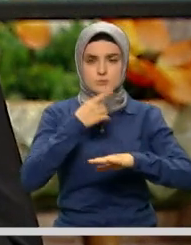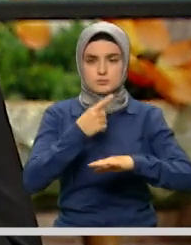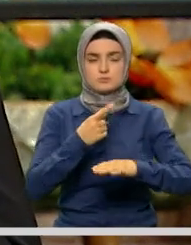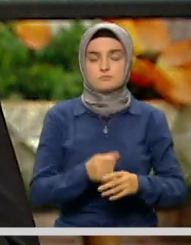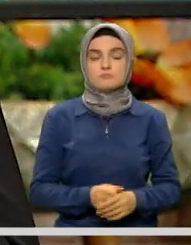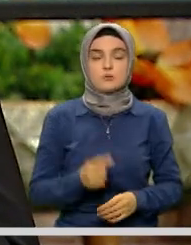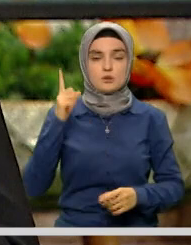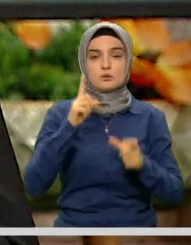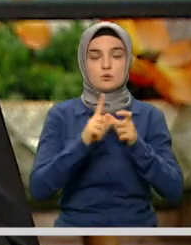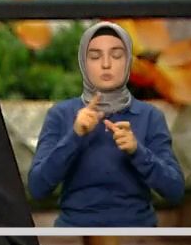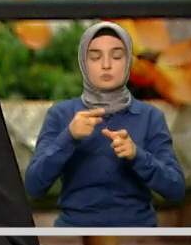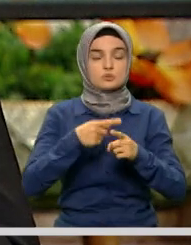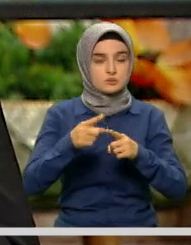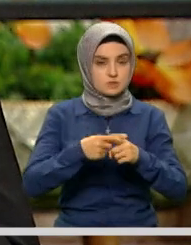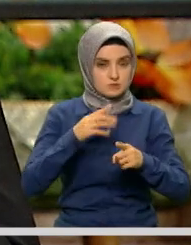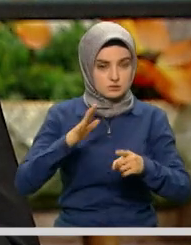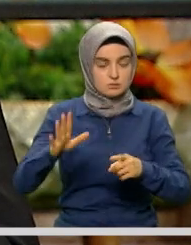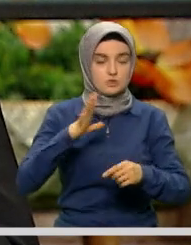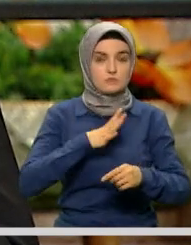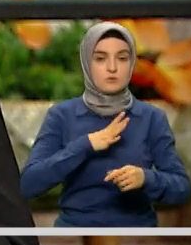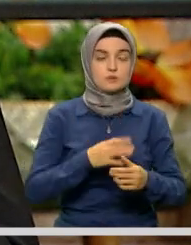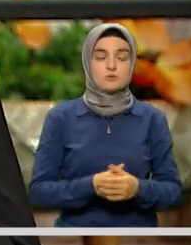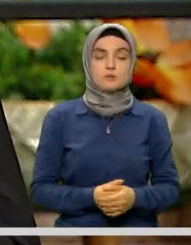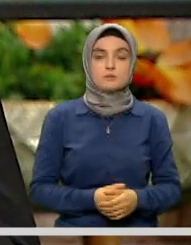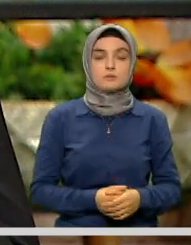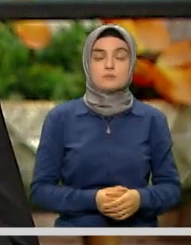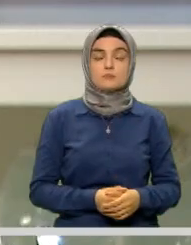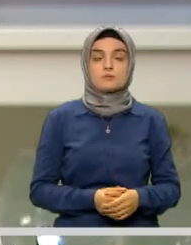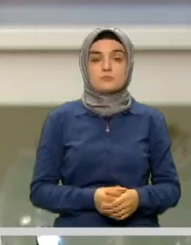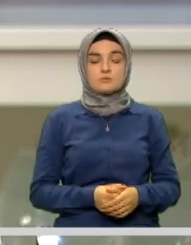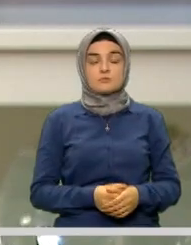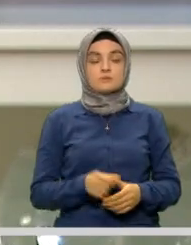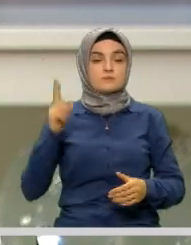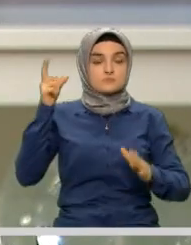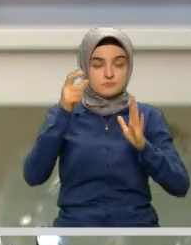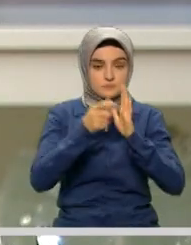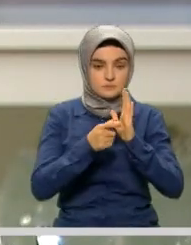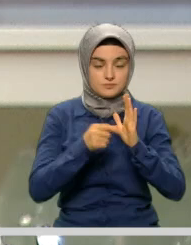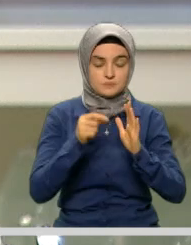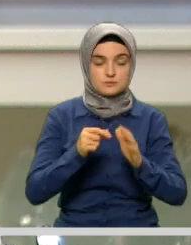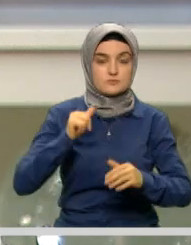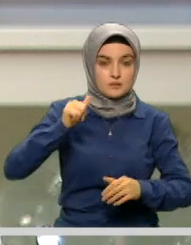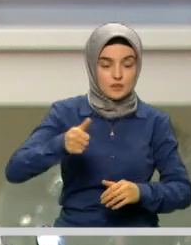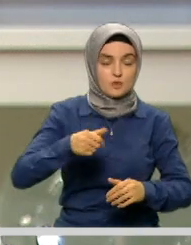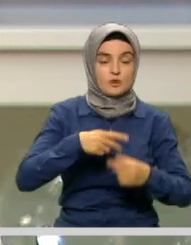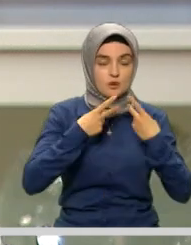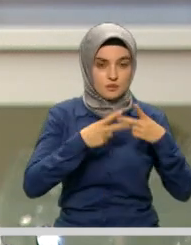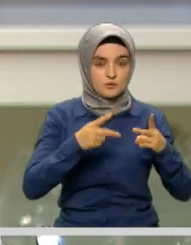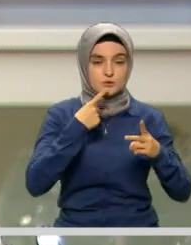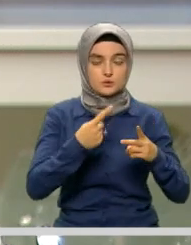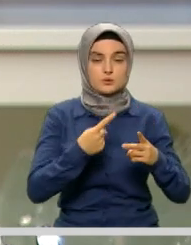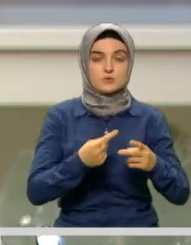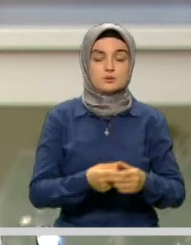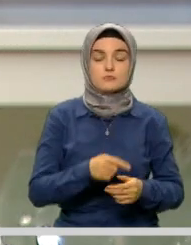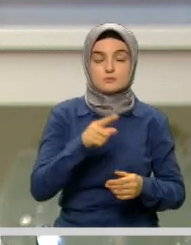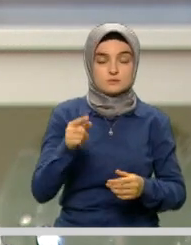aslında şirke götürür insanı. Hı-hı. Yani bu bir şirktir. Bir de Allah ayeti kerimede her günahı affedeceğini söylerken, her günahı affedeceği söyleniyor. Biz ona